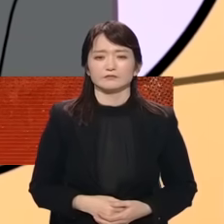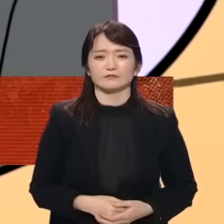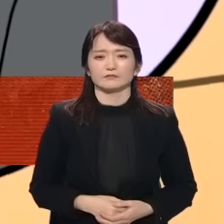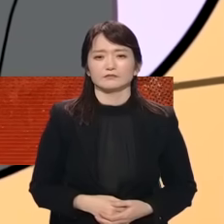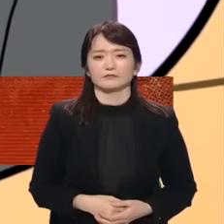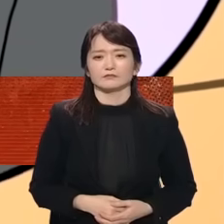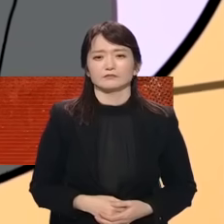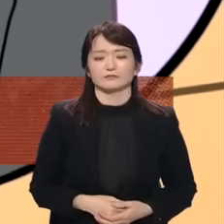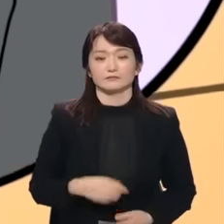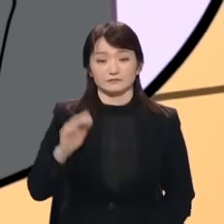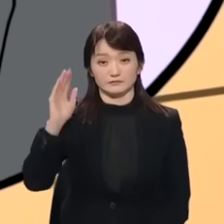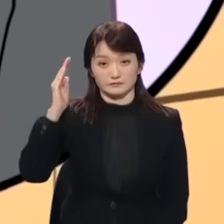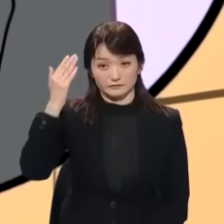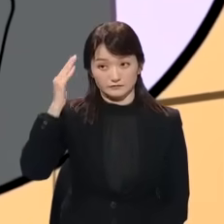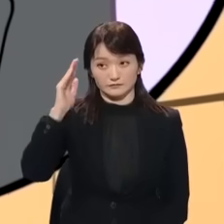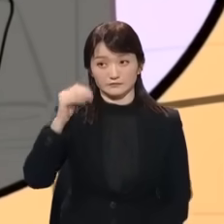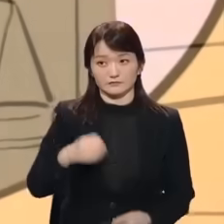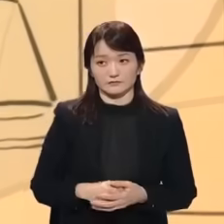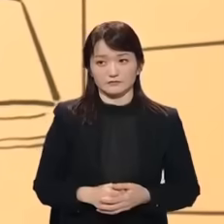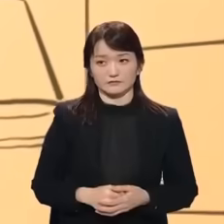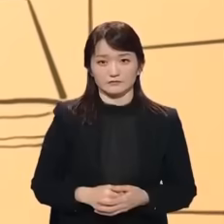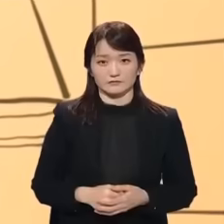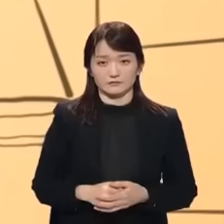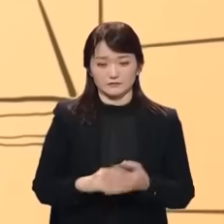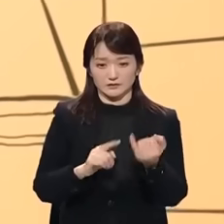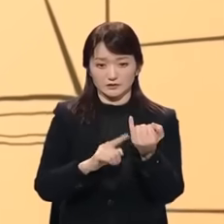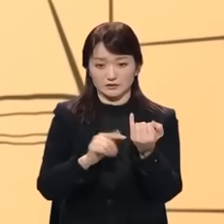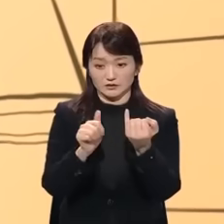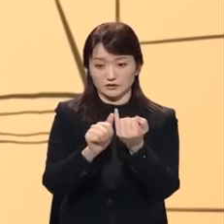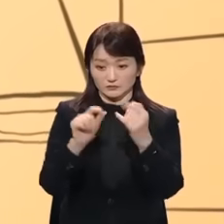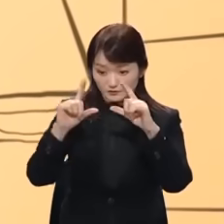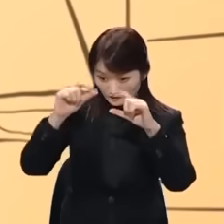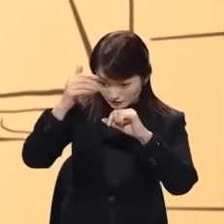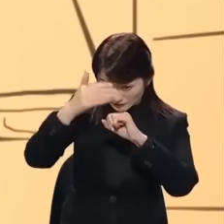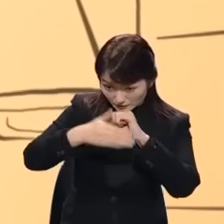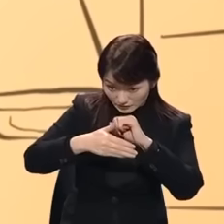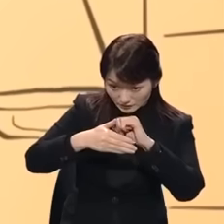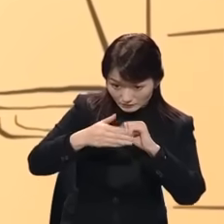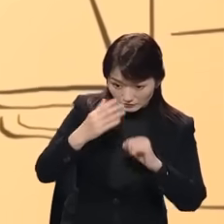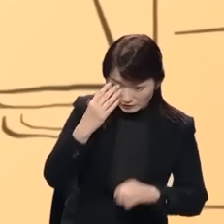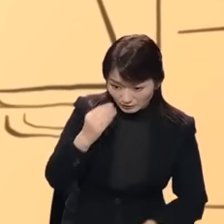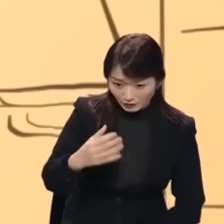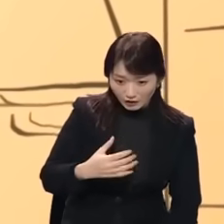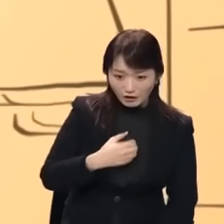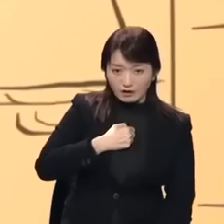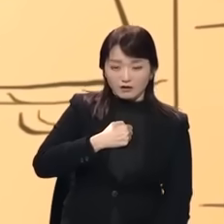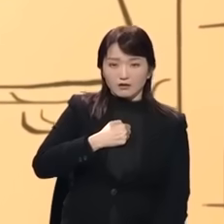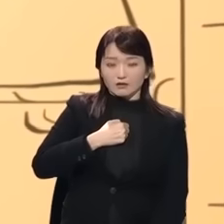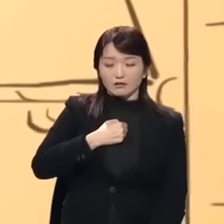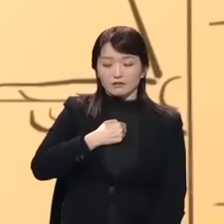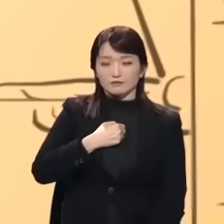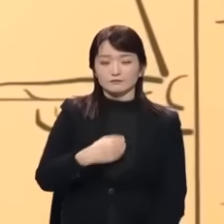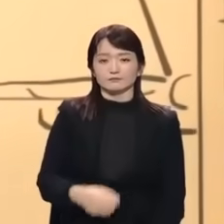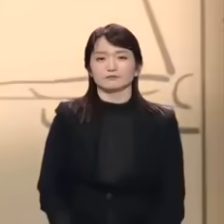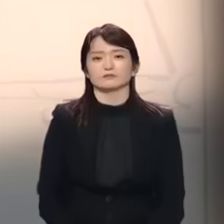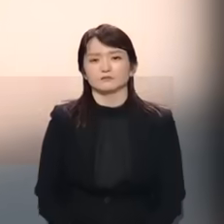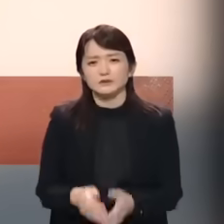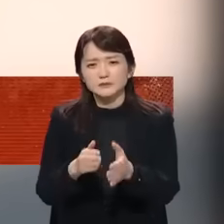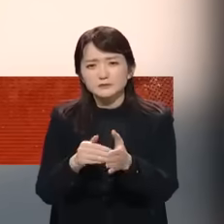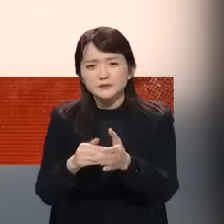보다가 최근에 지금 저 낯선 여자하고 함께 찍은 사진이 있어서 깜짝 놀랐다고 합니다 판도라의 상자가